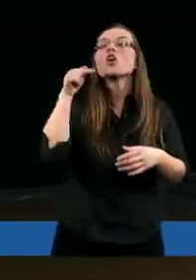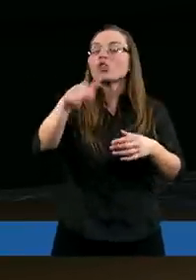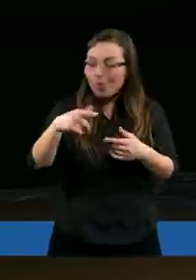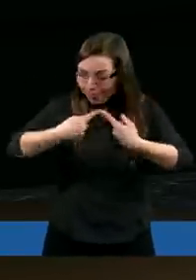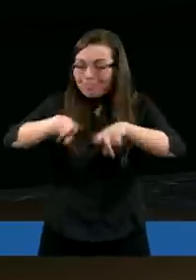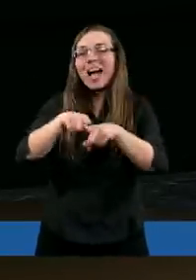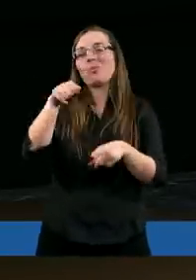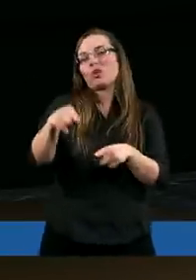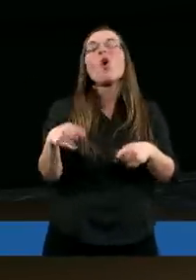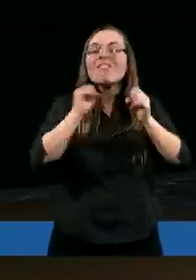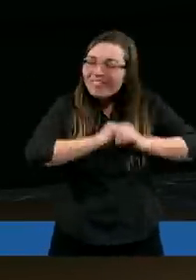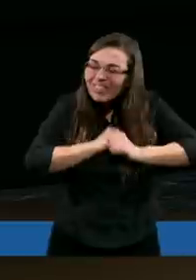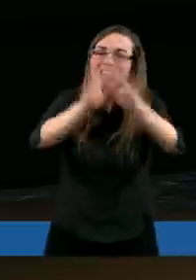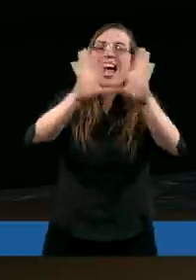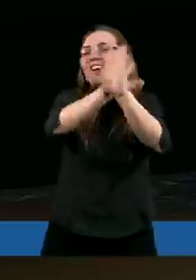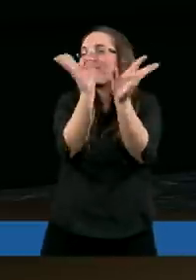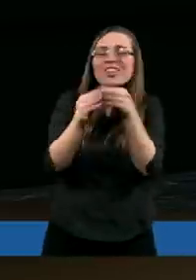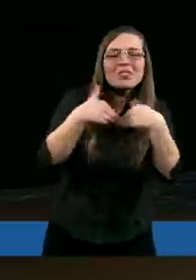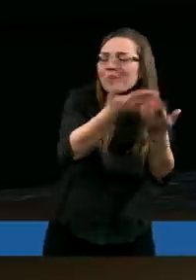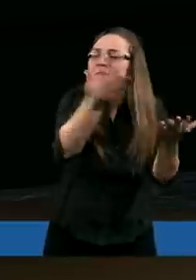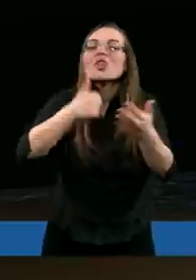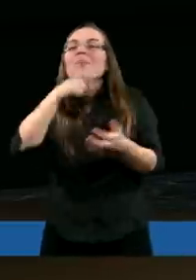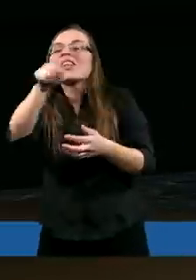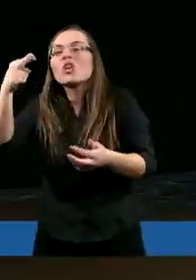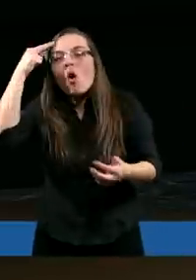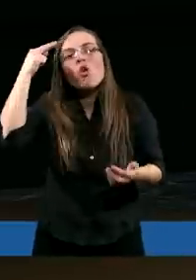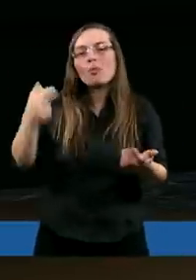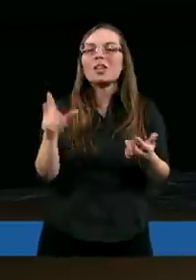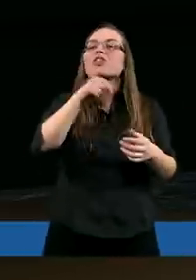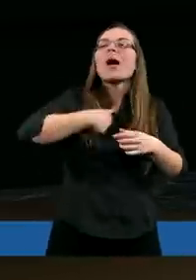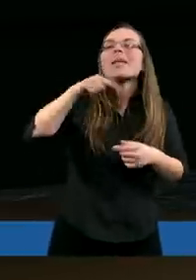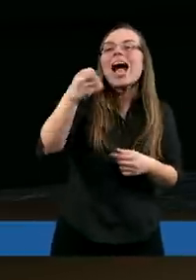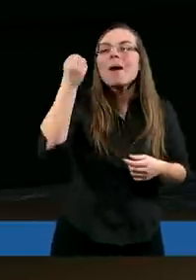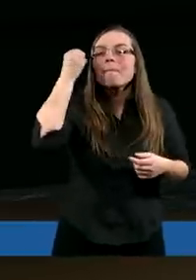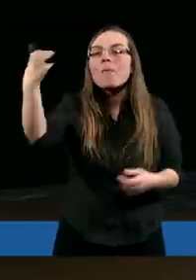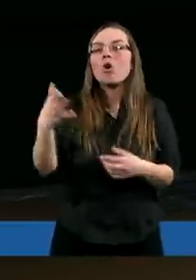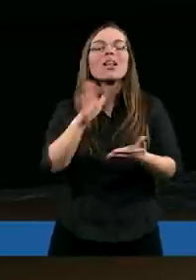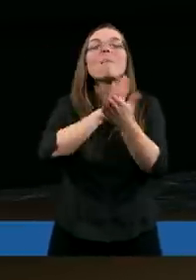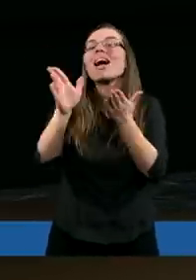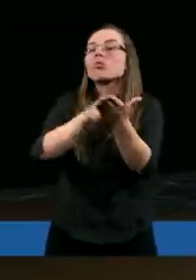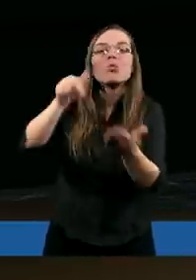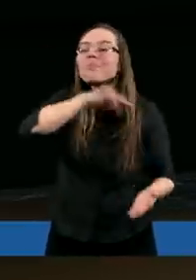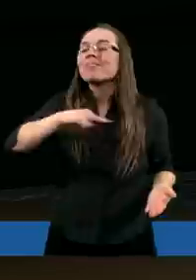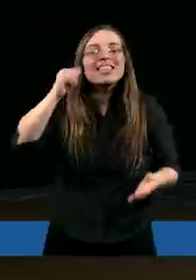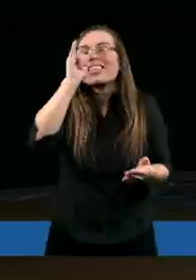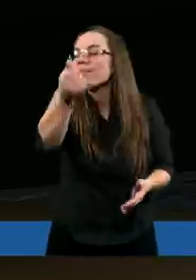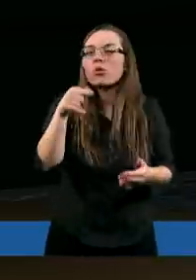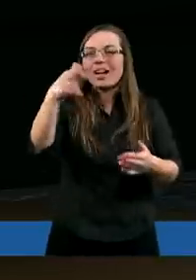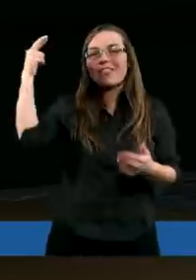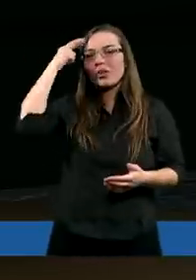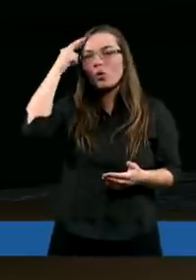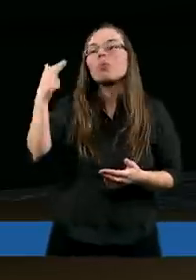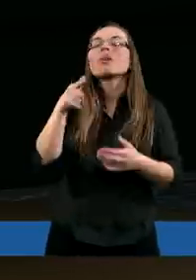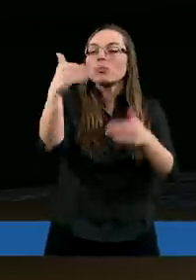to, wyjaśnię ci, będziesz mógł to zrozumieć, tak? Czyli to jest ta mądrość, bez której no, nie jesteśmy w stanie zrozumieć. Ja mogę to przyjąć